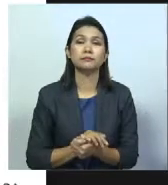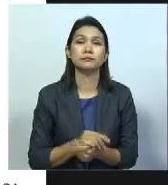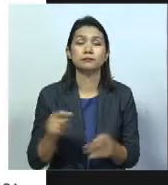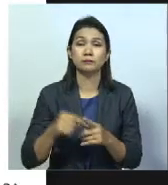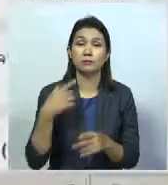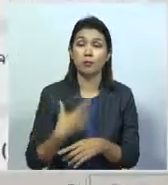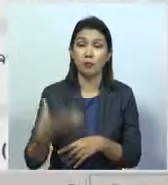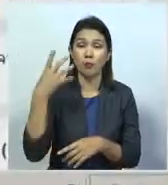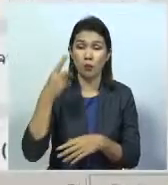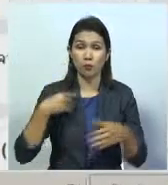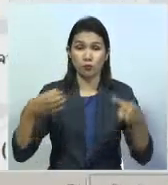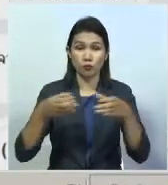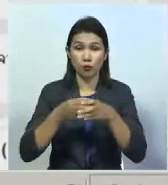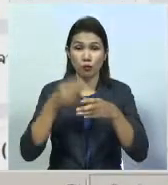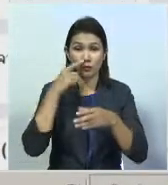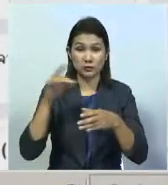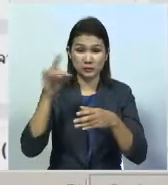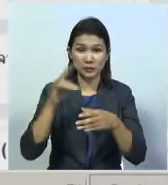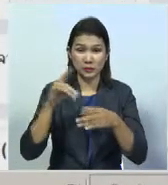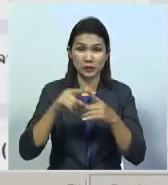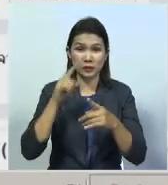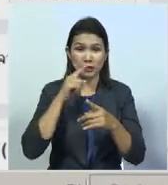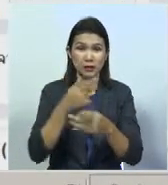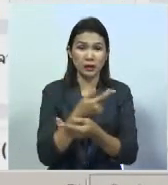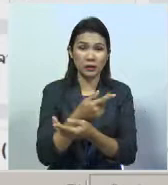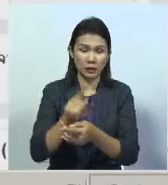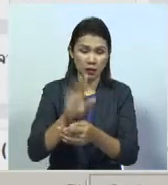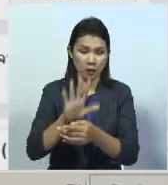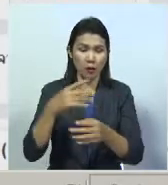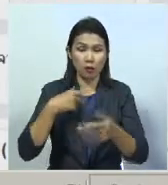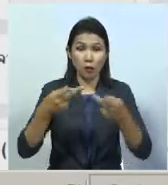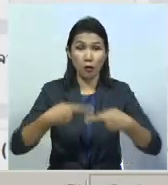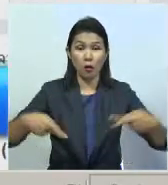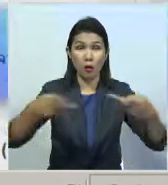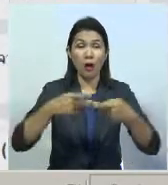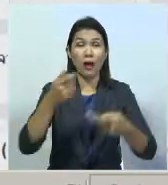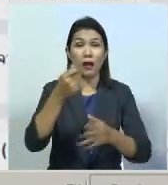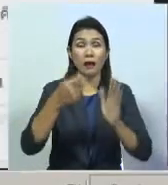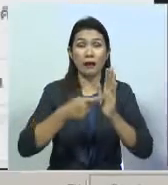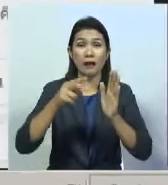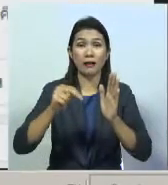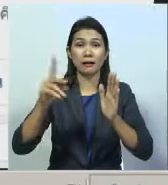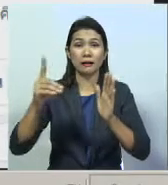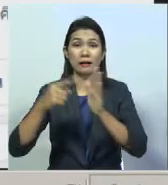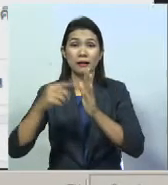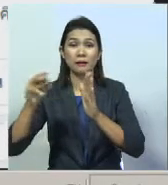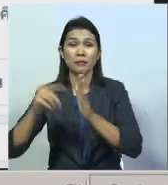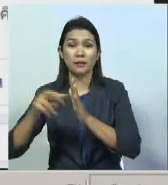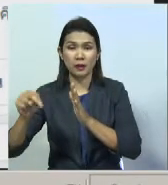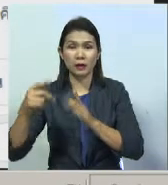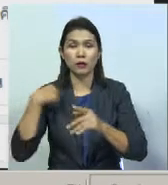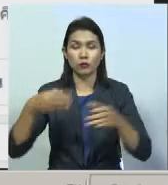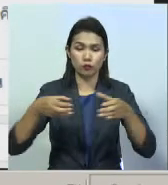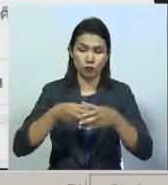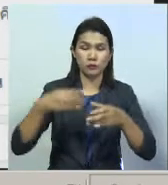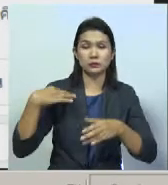เมื่อวานนี้ทีมสัตวแพทย์ศูนย์วิจัยทช.ทะเลอันดามันพร้อมกับสัตวแพทย์จากกรมอุทยานแห่งชาติสัตว์ป่าและพันธุ์พืชแล้วก็เจ้าหน้าที่รวมถึงจิตอาส